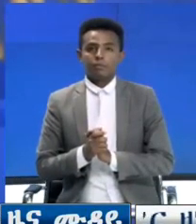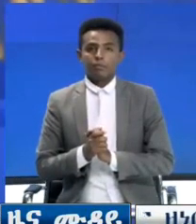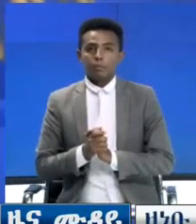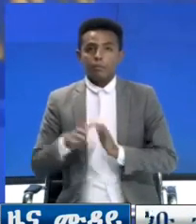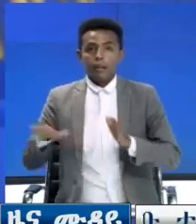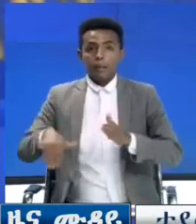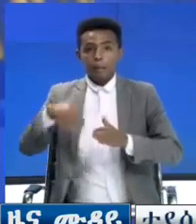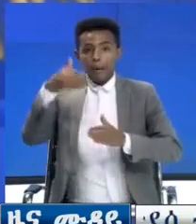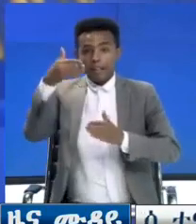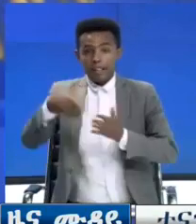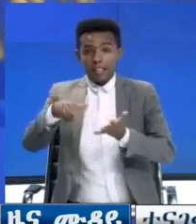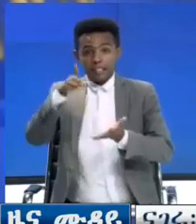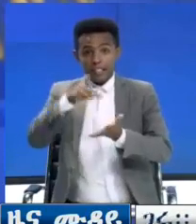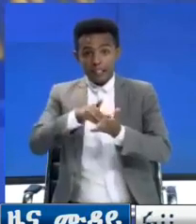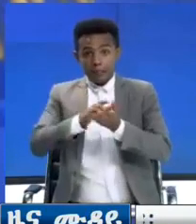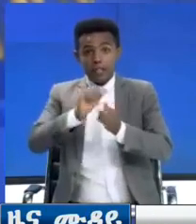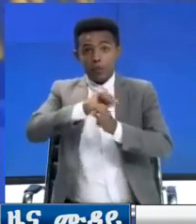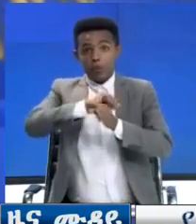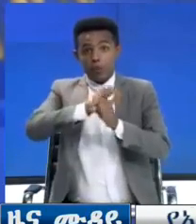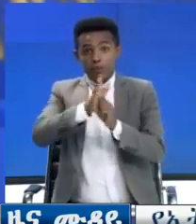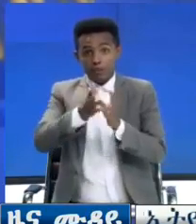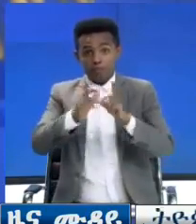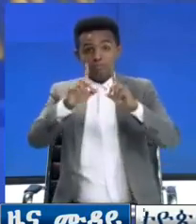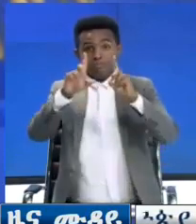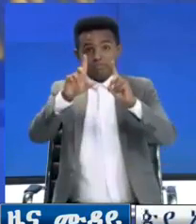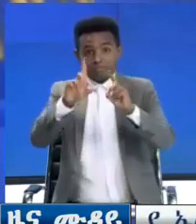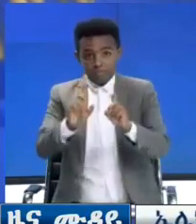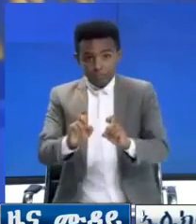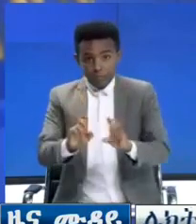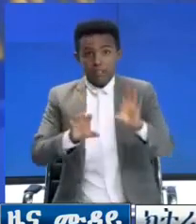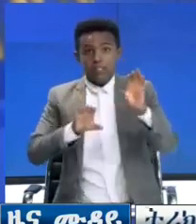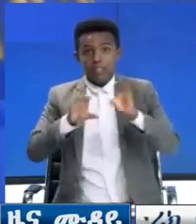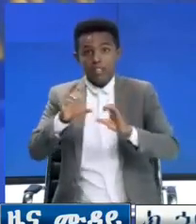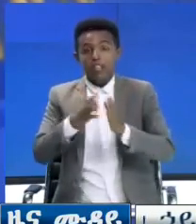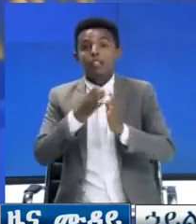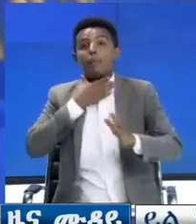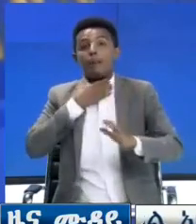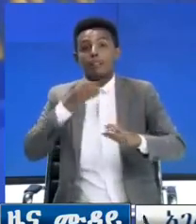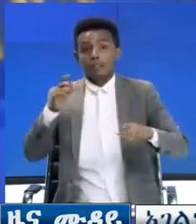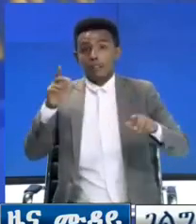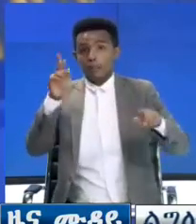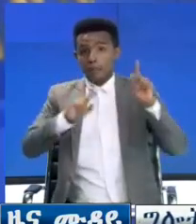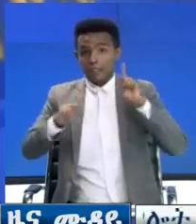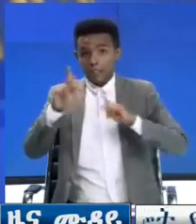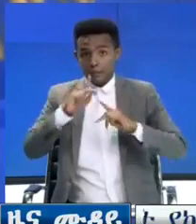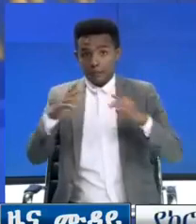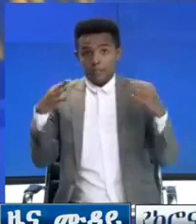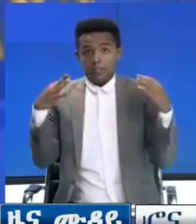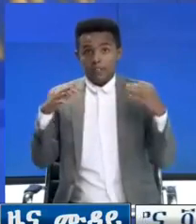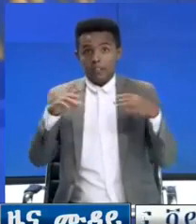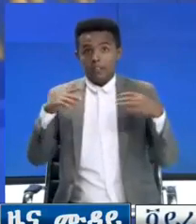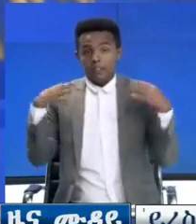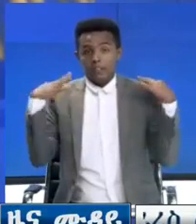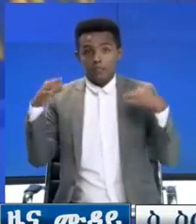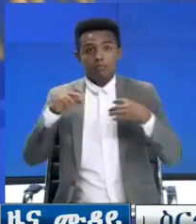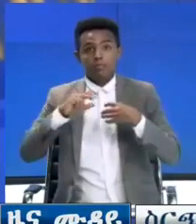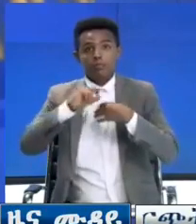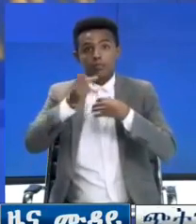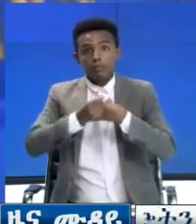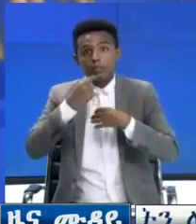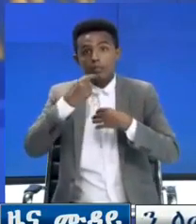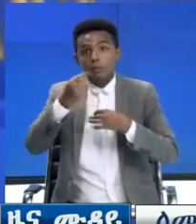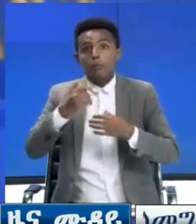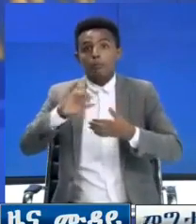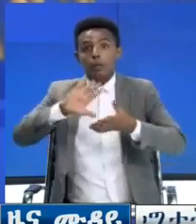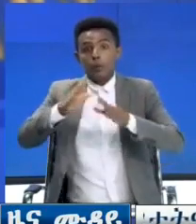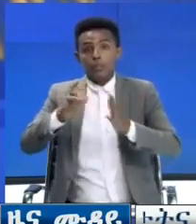በባህር ዳር ከተማ የኮሮና ቫይረስ የላብራቶሪ ምርመራ እየተደረገ መሆኑን የአማራ ክልል ህብረተሰብ ጤና ኢንስቲትዩት አስታወቀ በጎንደር